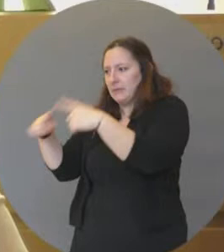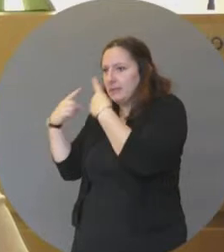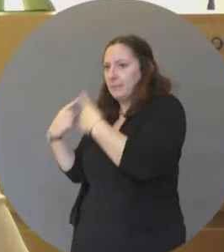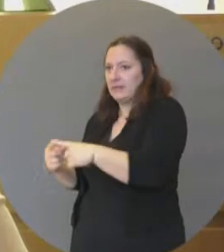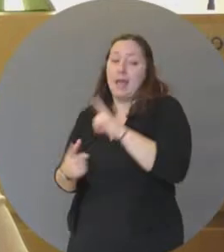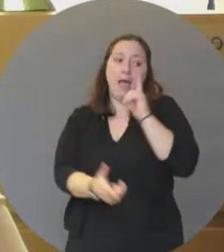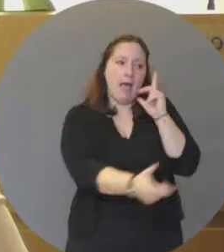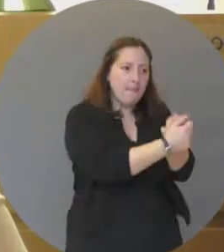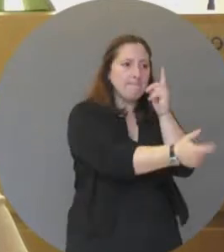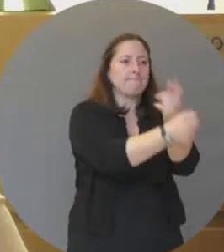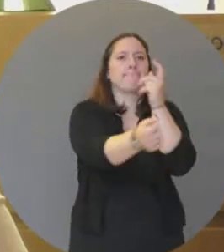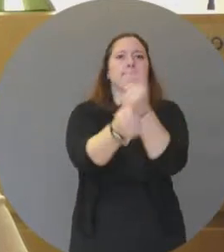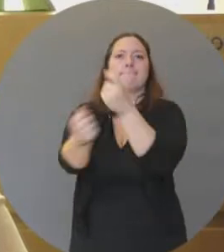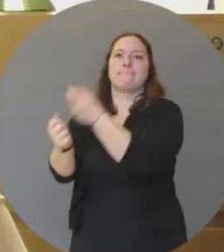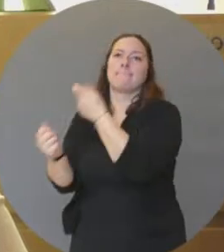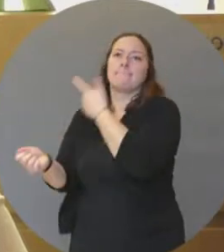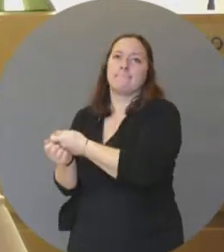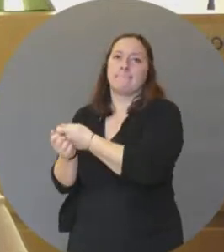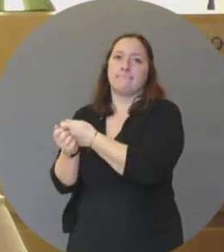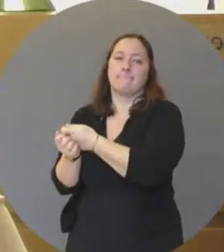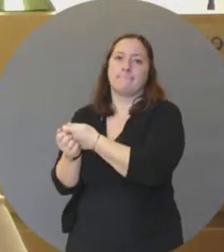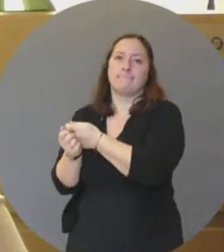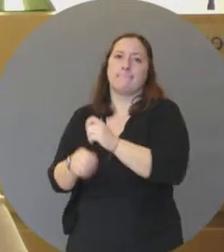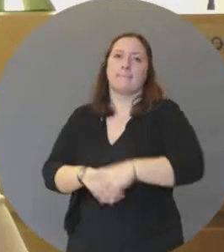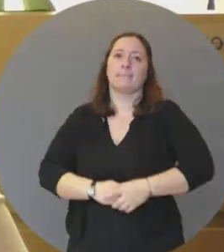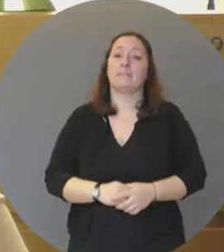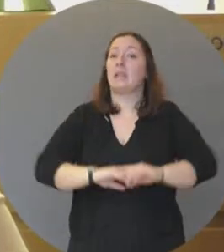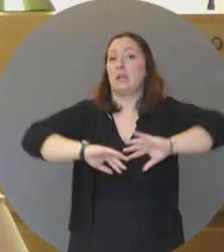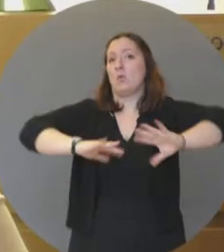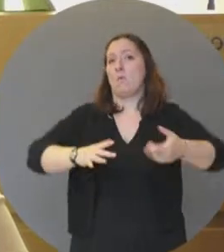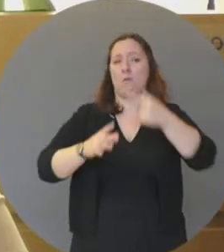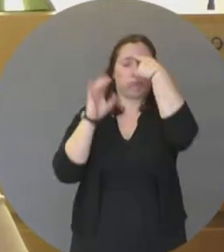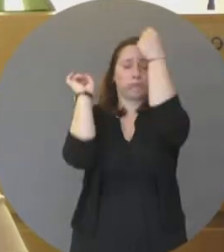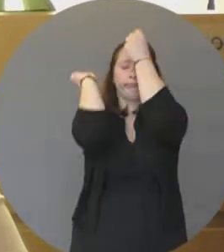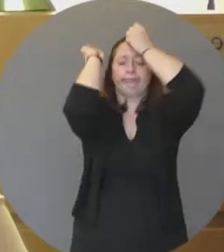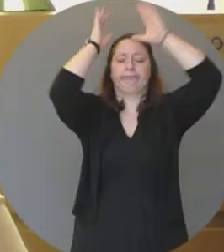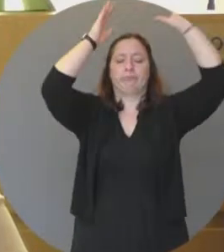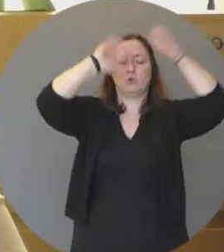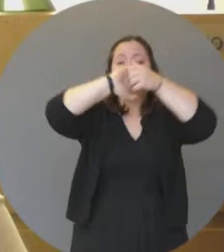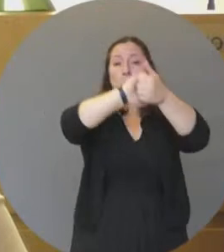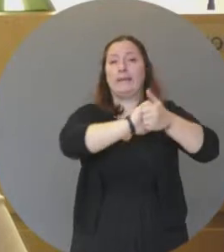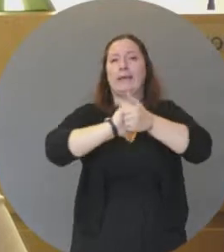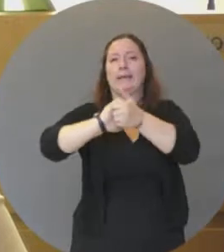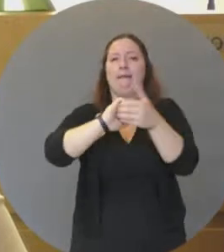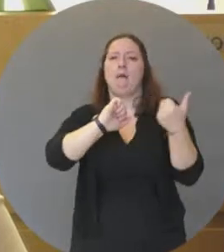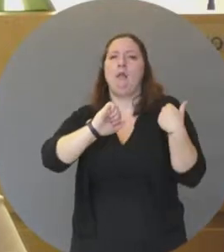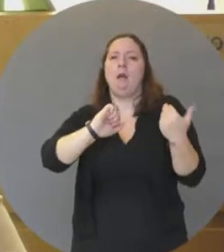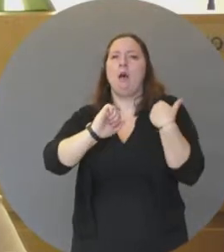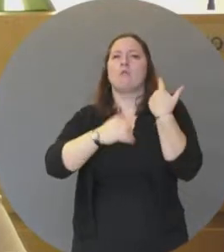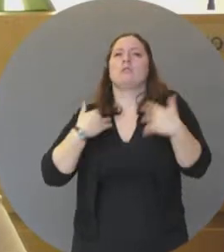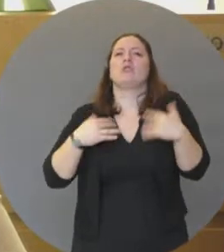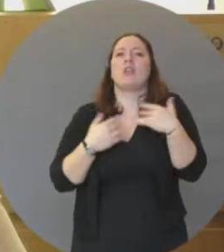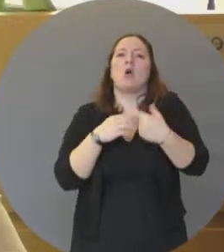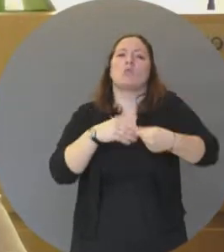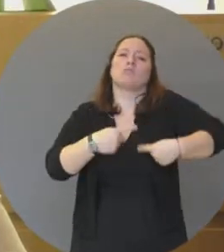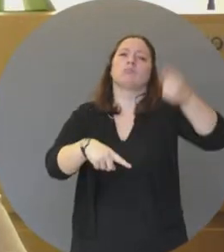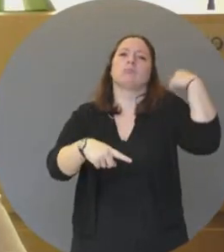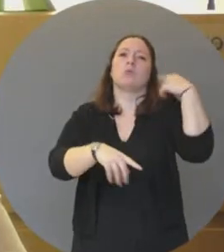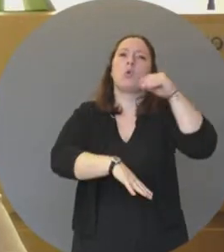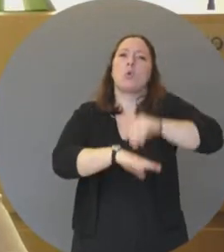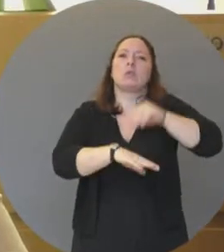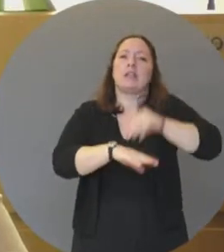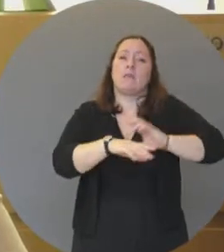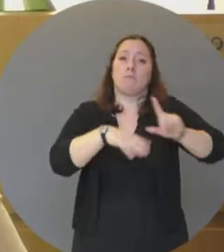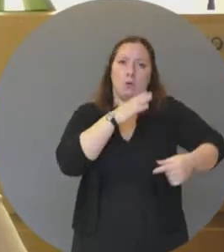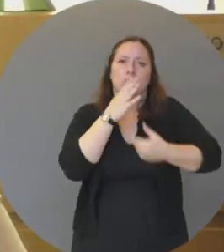le tout en respectant l'esprit même de la solidarité comme je me suis permise de le rappeler lors de notre dernier conseil au